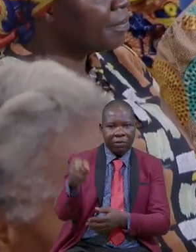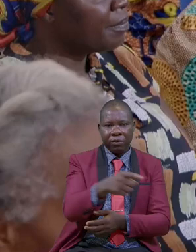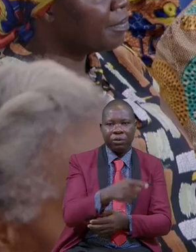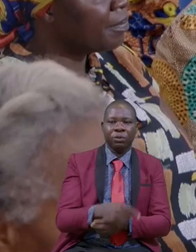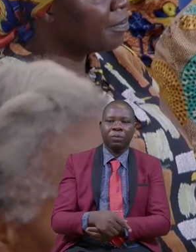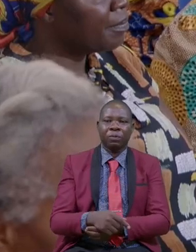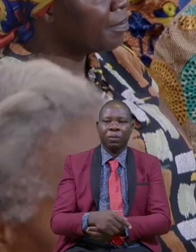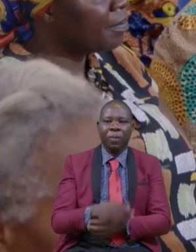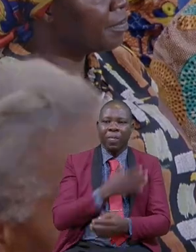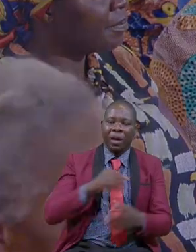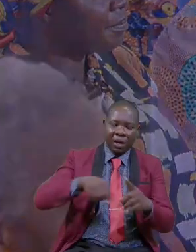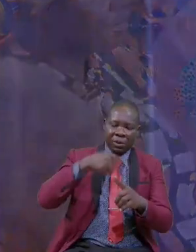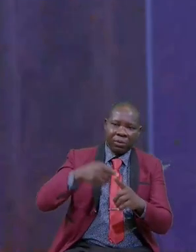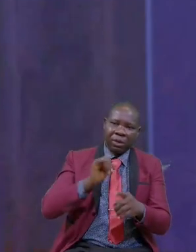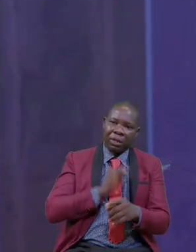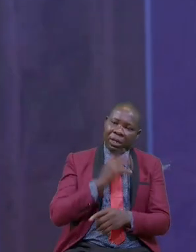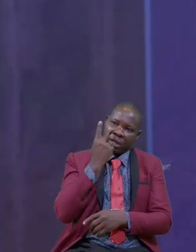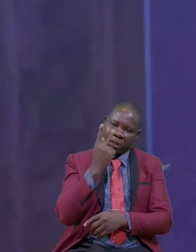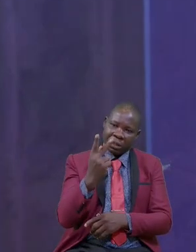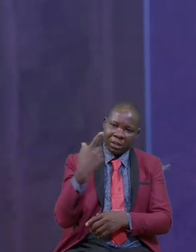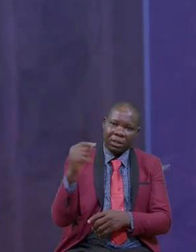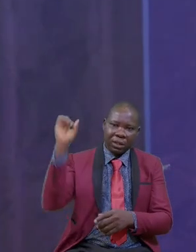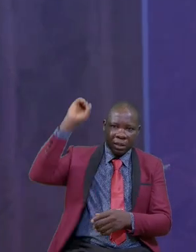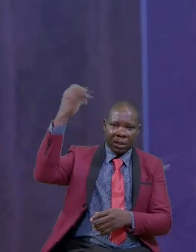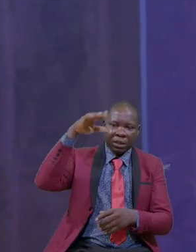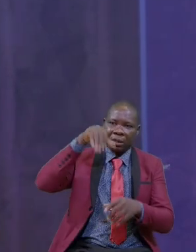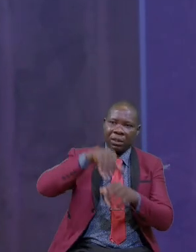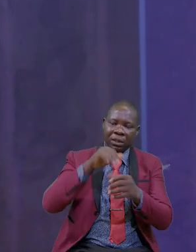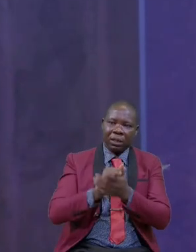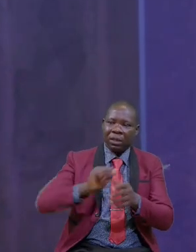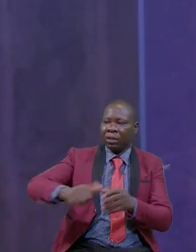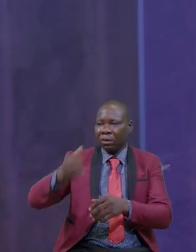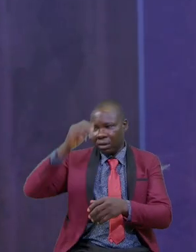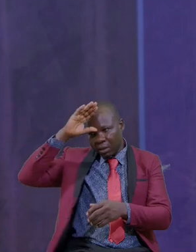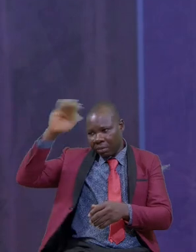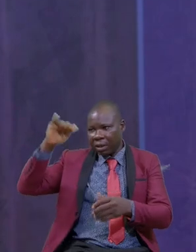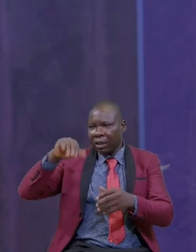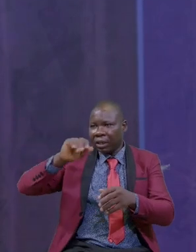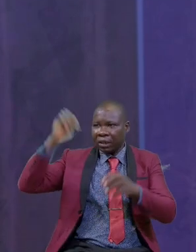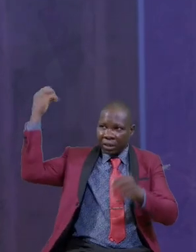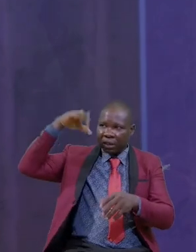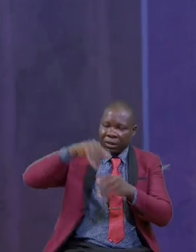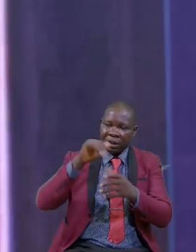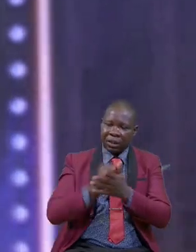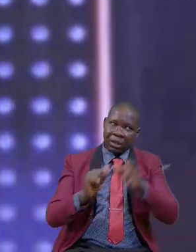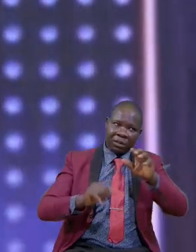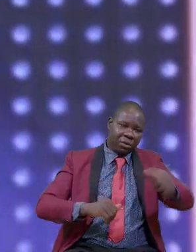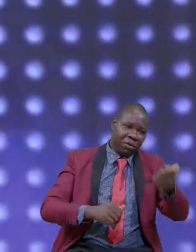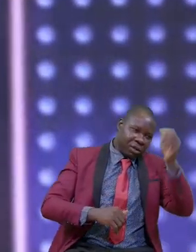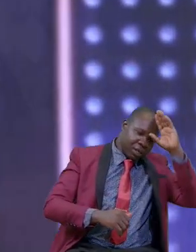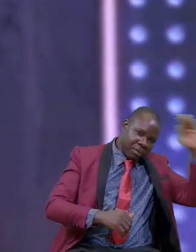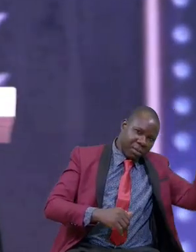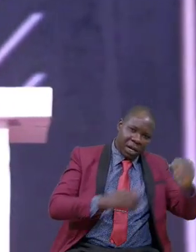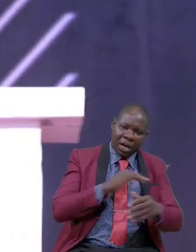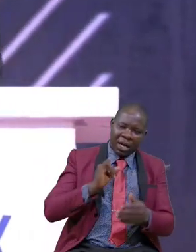I see the grace in that other man, grace in that other man, and I know the reason God has given him that grace, Dieu m'a